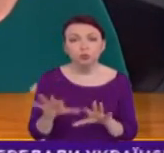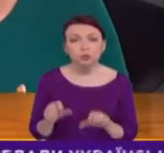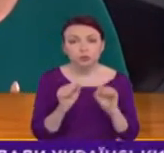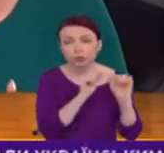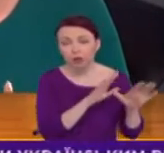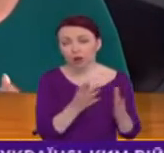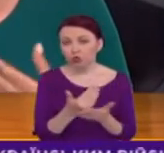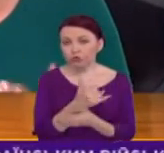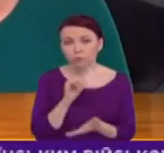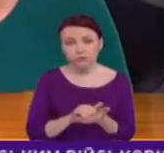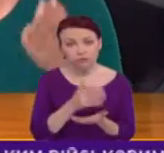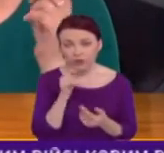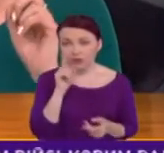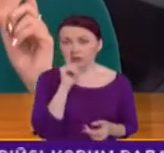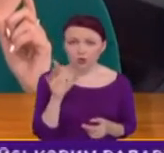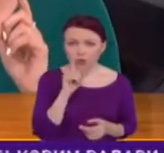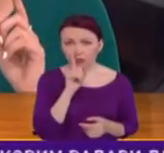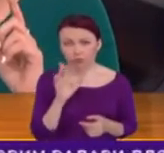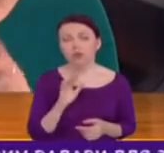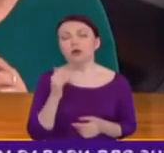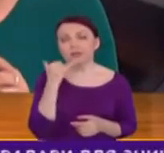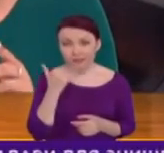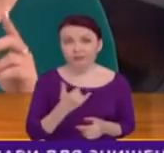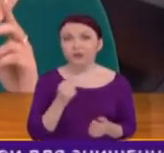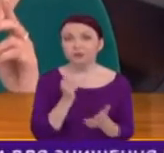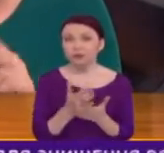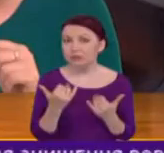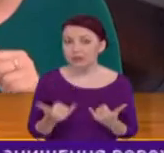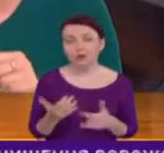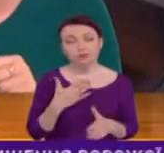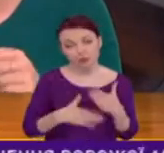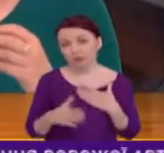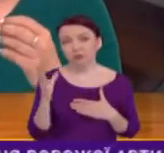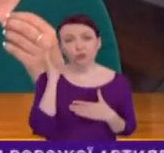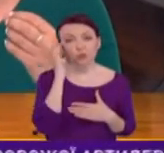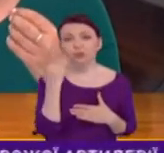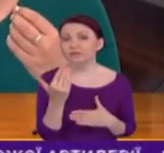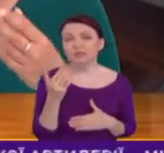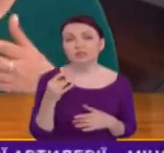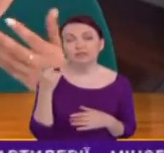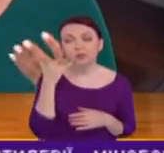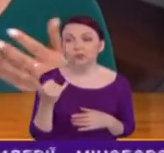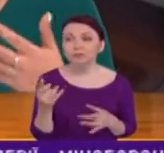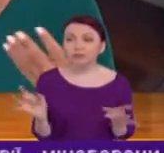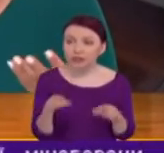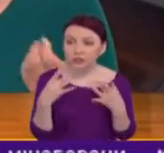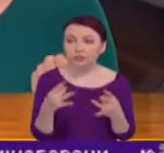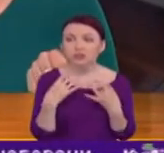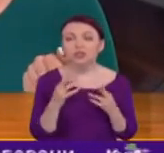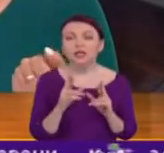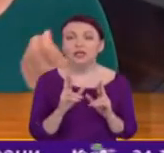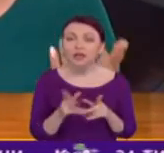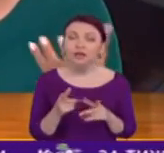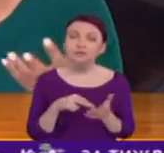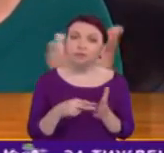і це викликає дійсно дискомфорт, зателефонуйте нам прямо зараз, ми будемо раді почути ваш дзвінок. І розкажіть, яким чином, можливо,